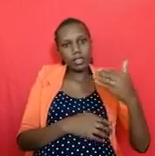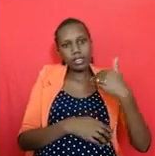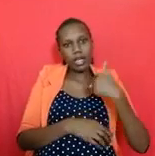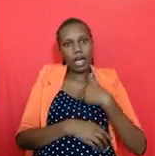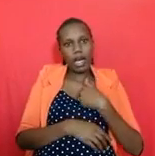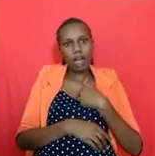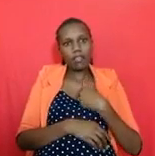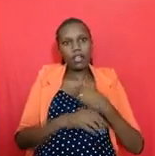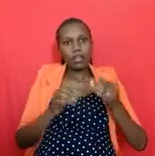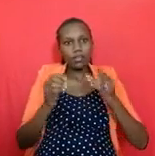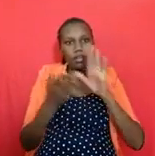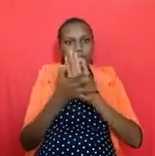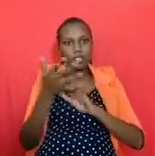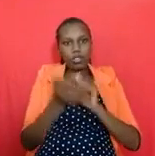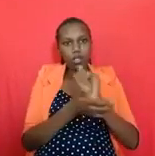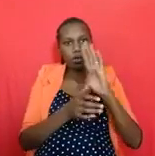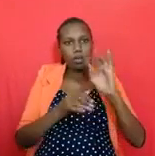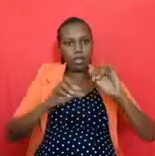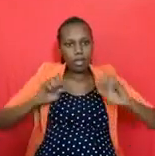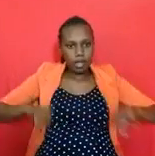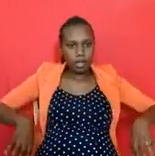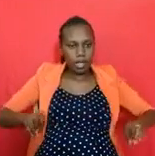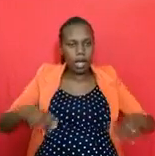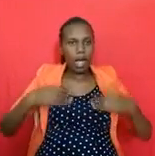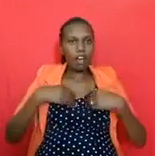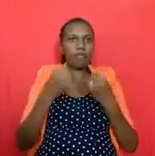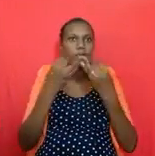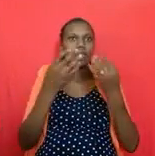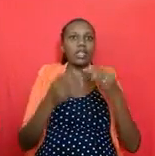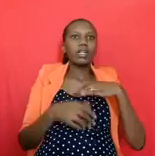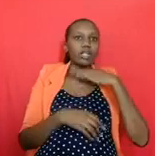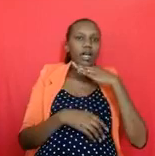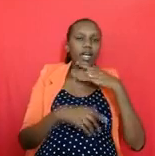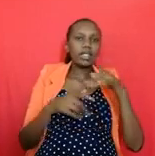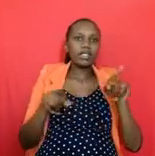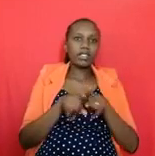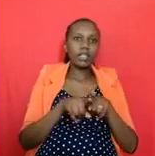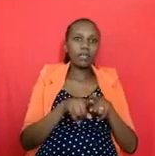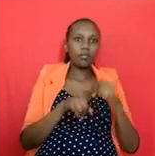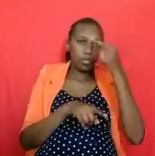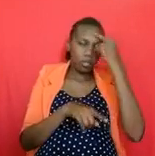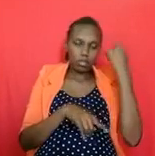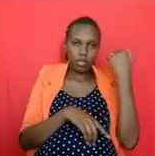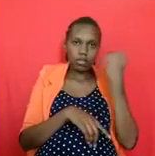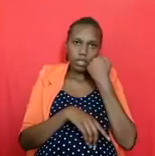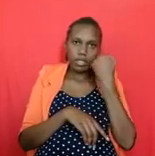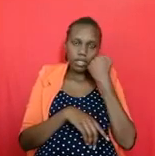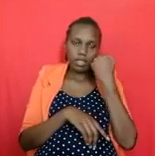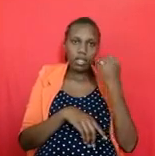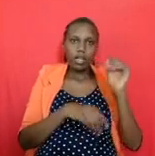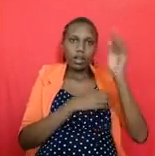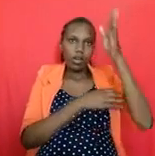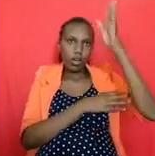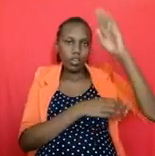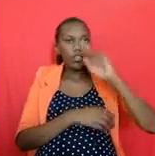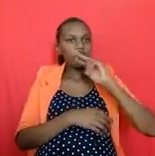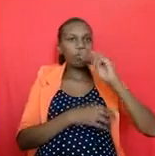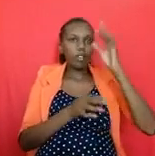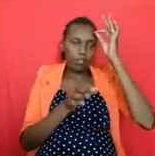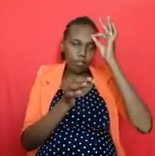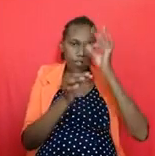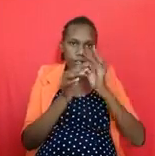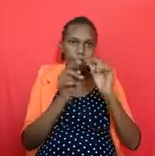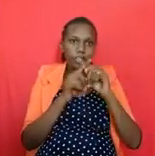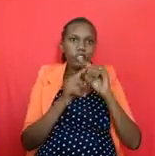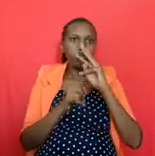nĩ ngigĩ na angĩ mahiũ mao marakua na mangĩ marahuna nĩ ũndũ wa mĩrimũ ĩndĩ Ngai nĩ ũkoretwo wĩrĩ mwĩhokeku